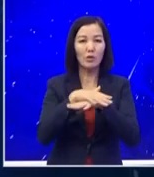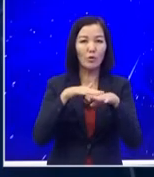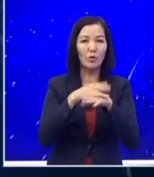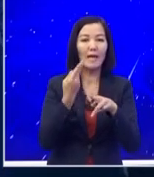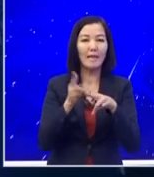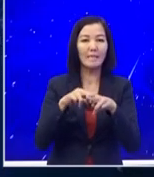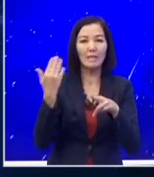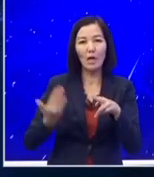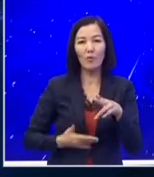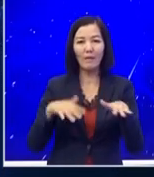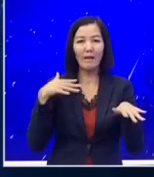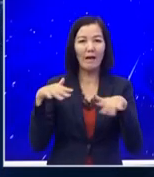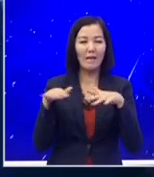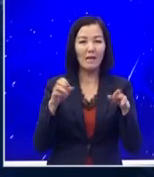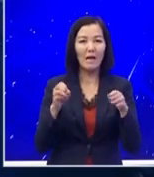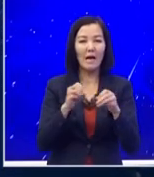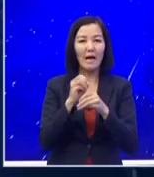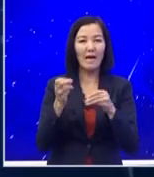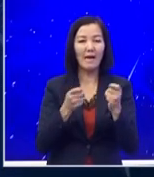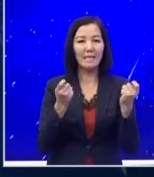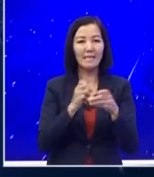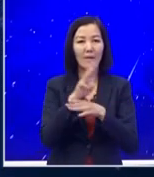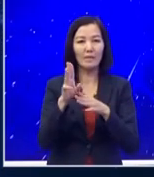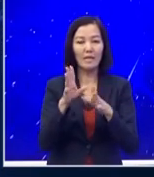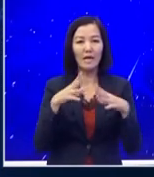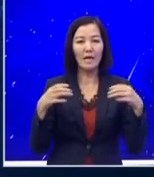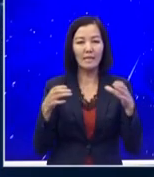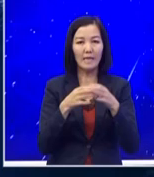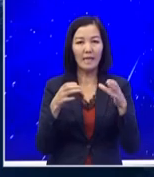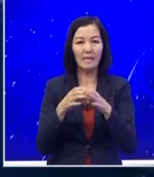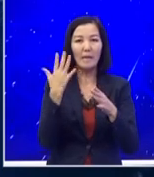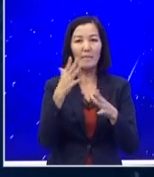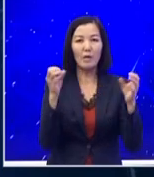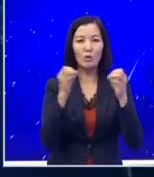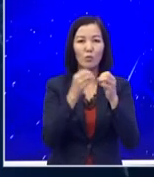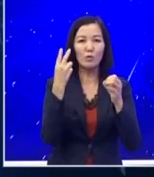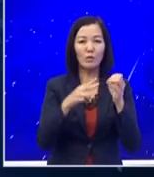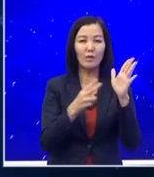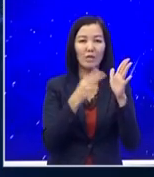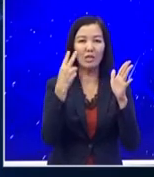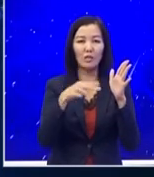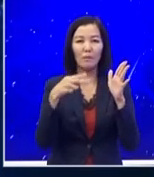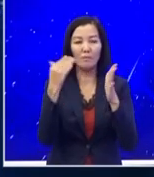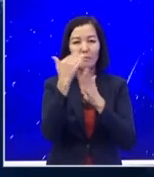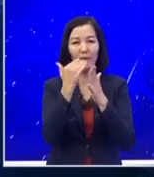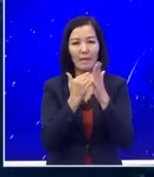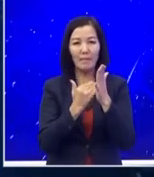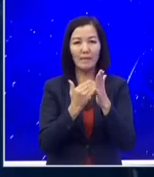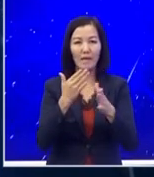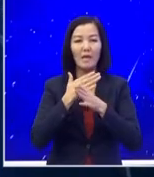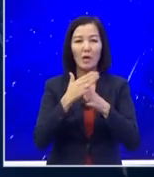тұрғындарды, әсіресе әлеуметтік аз қамтылғандар санатындағы азаматтарды 5-10-20 және 7-20-25 бағдарламасы